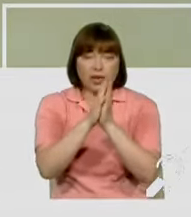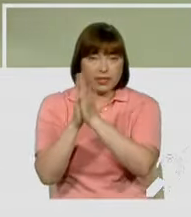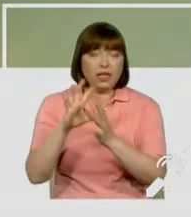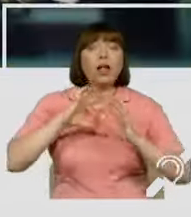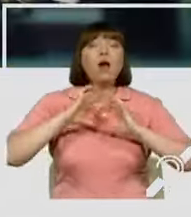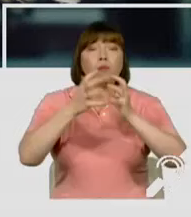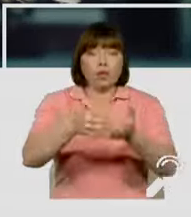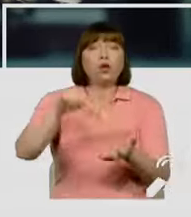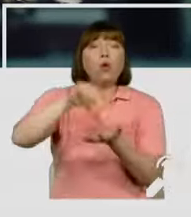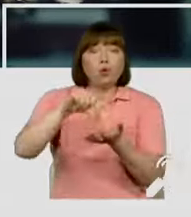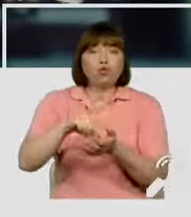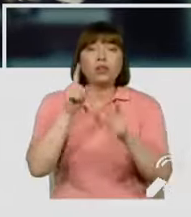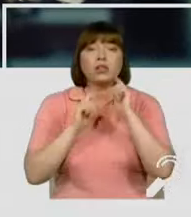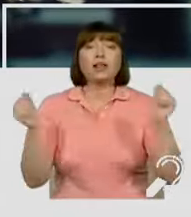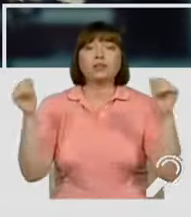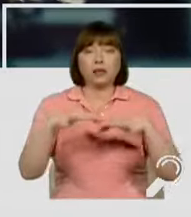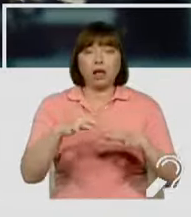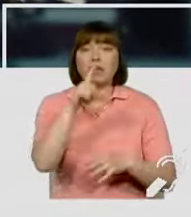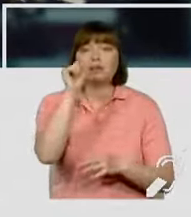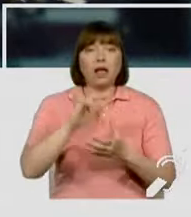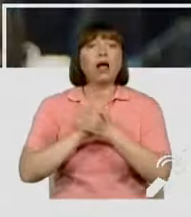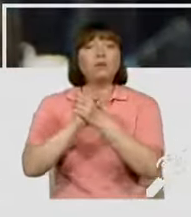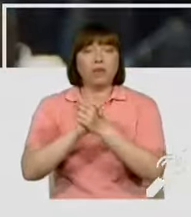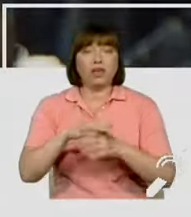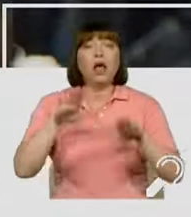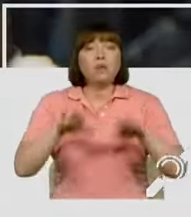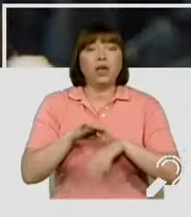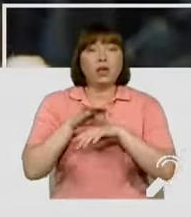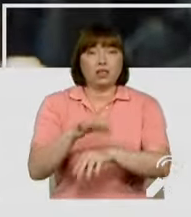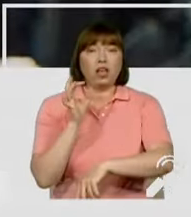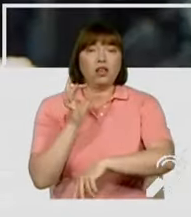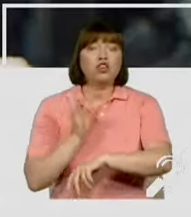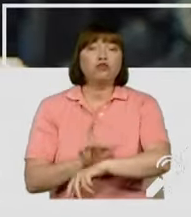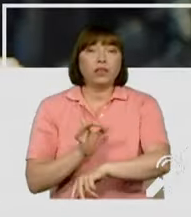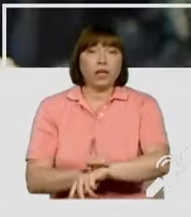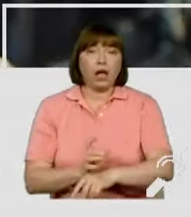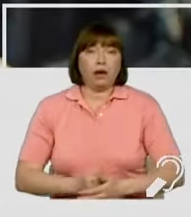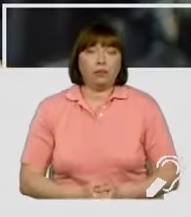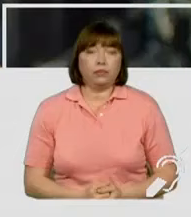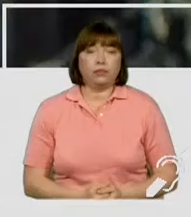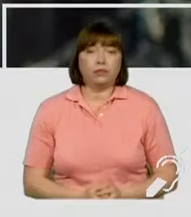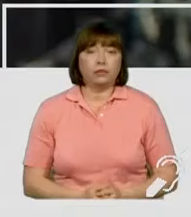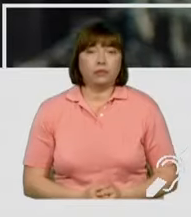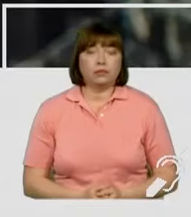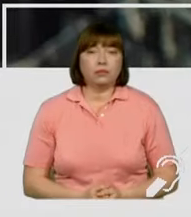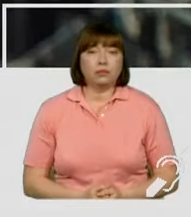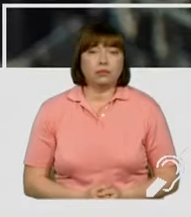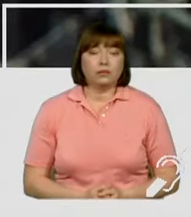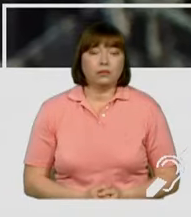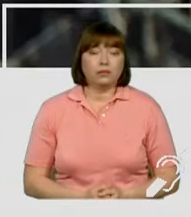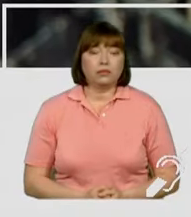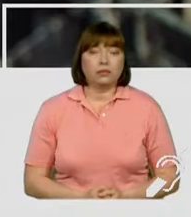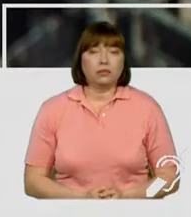lumii să participe la summitul pentru pace din Elveția. I am appealing to the leaders of the world who are